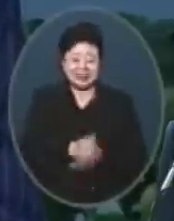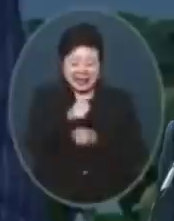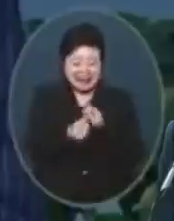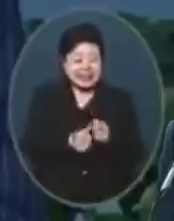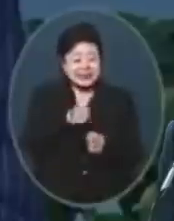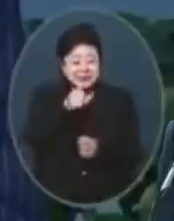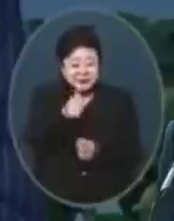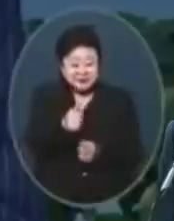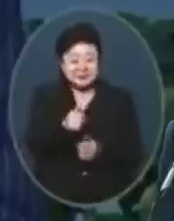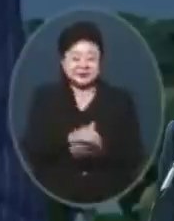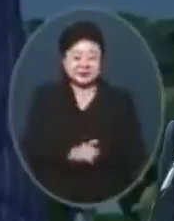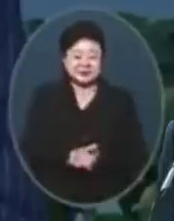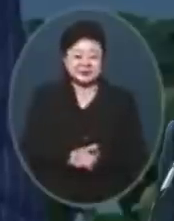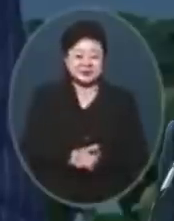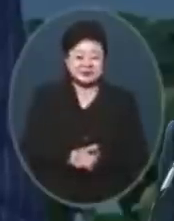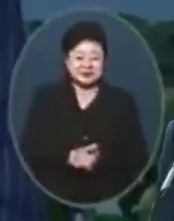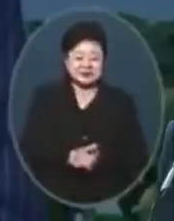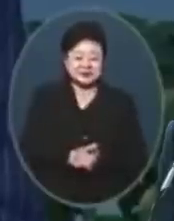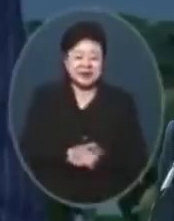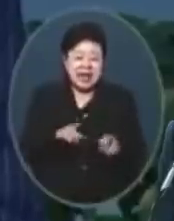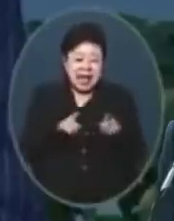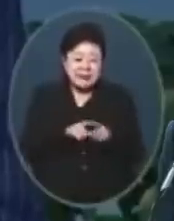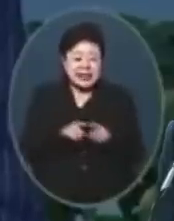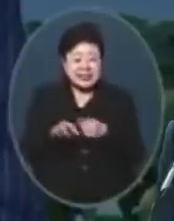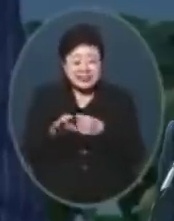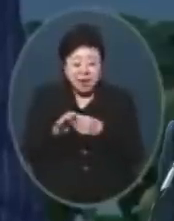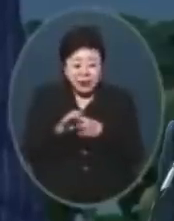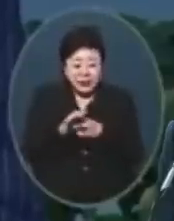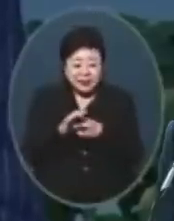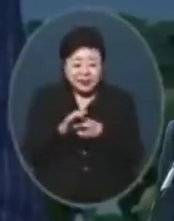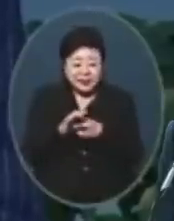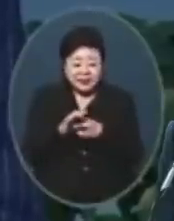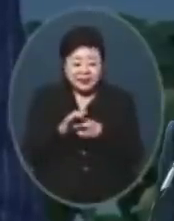하나님이 함께 계시면